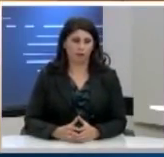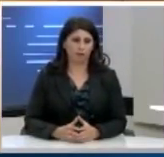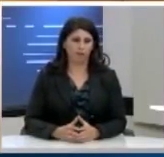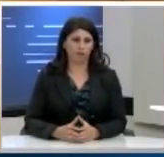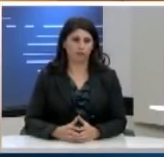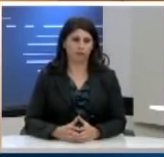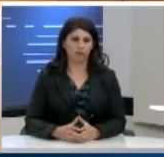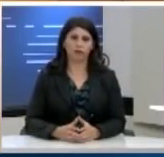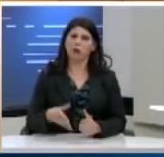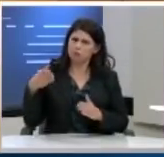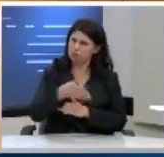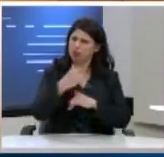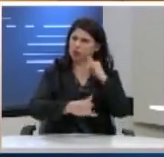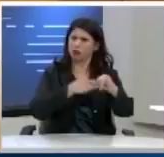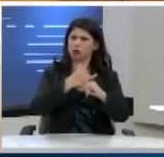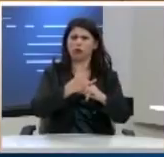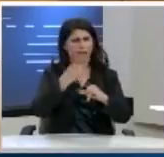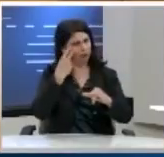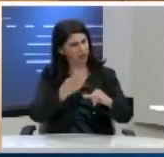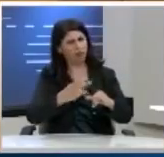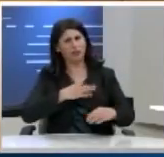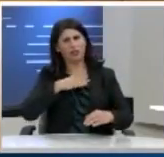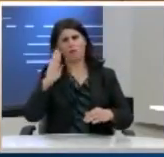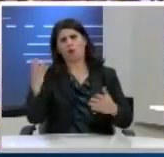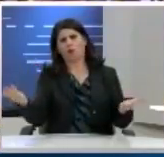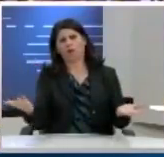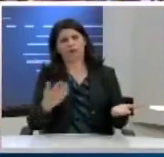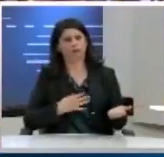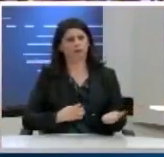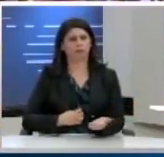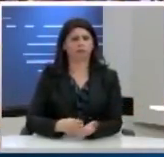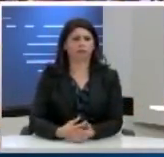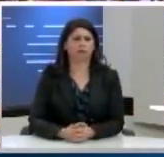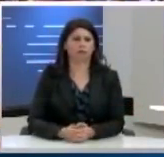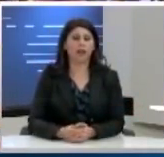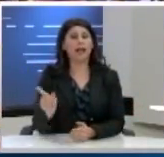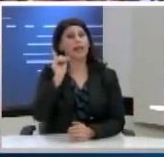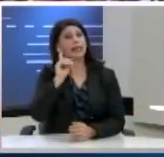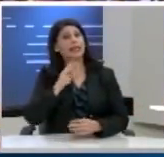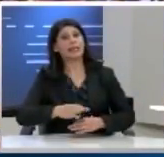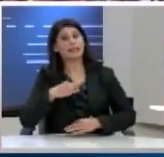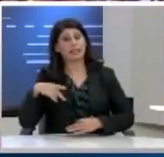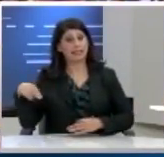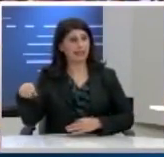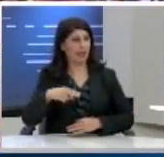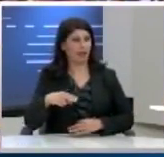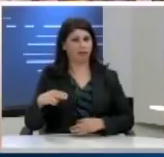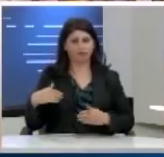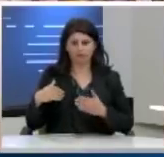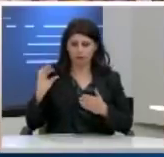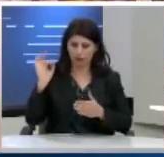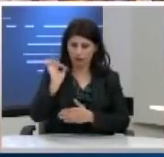Μπείτε στο site και θα το δείτε, κύριε Μπούρα. Κυρίες και κύριοι συνάδελφοι, φτάνοντας στο τέλος...